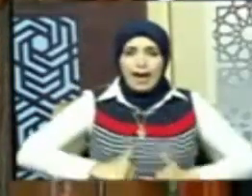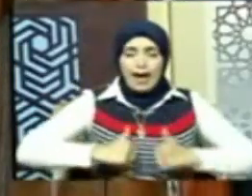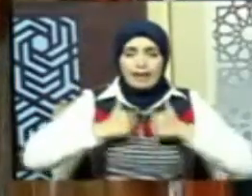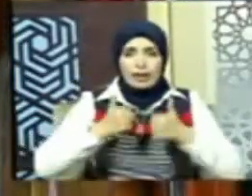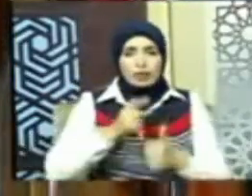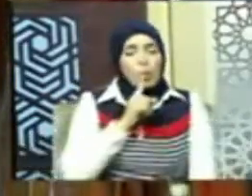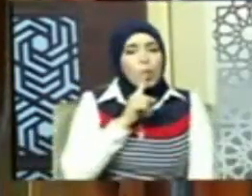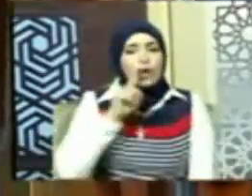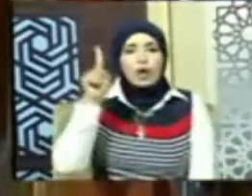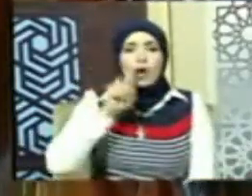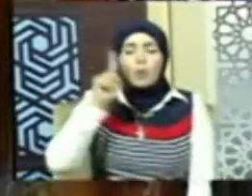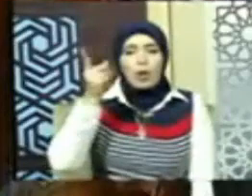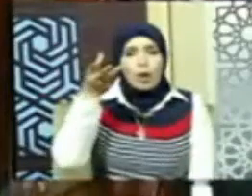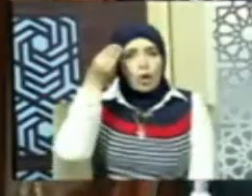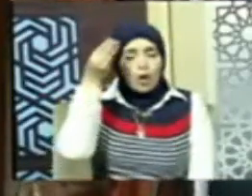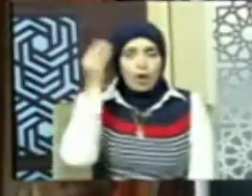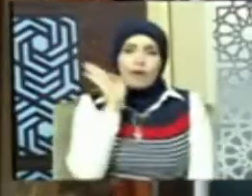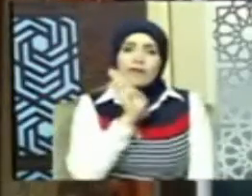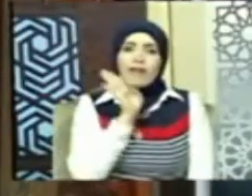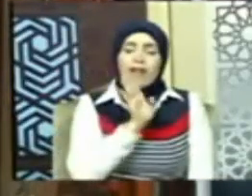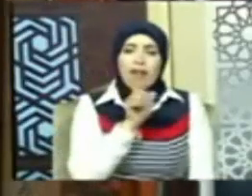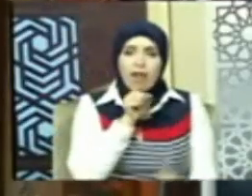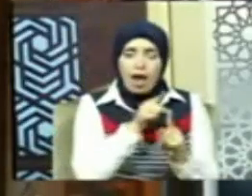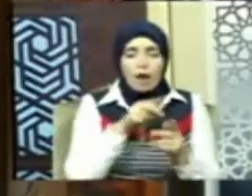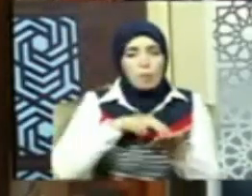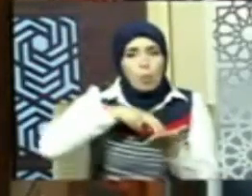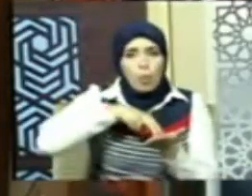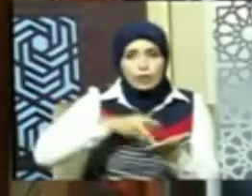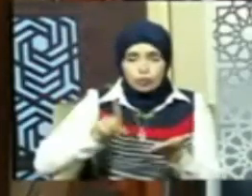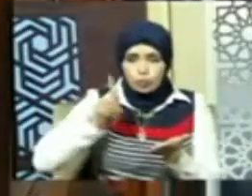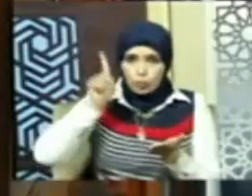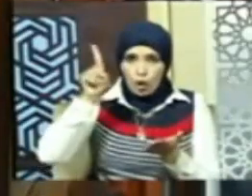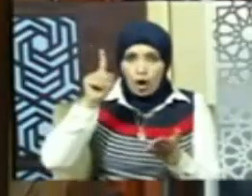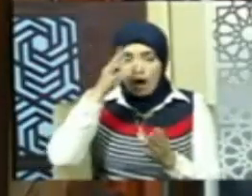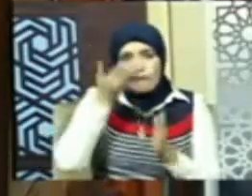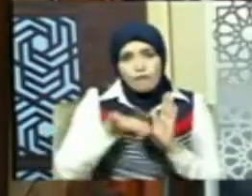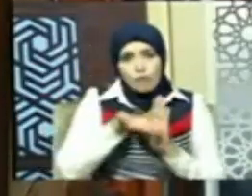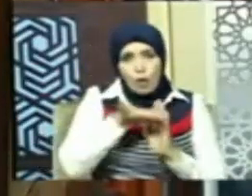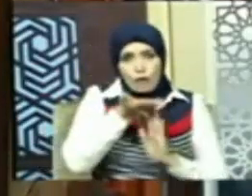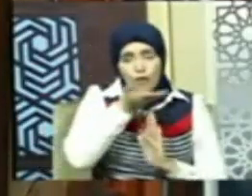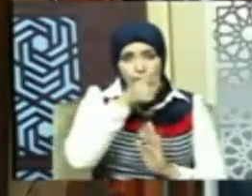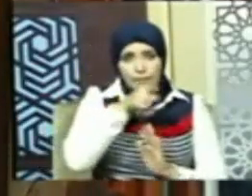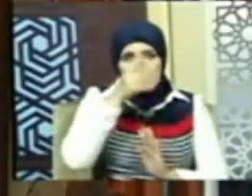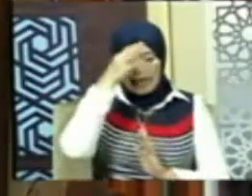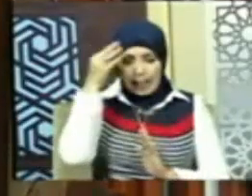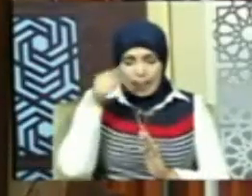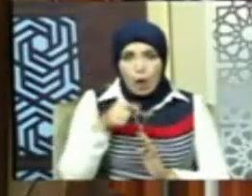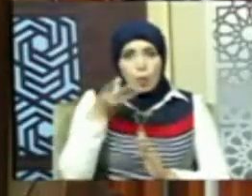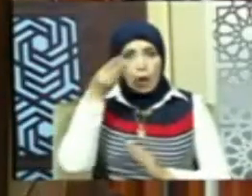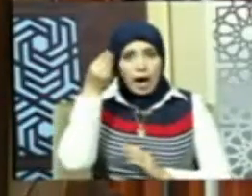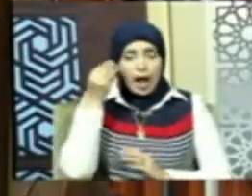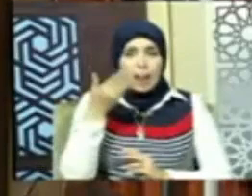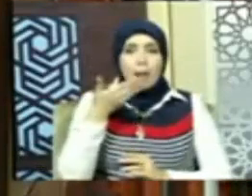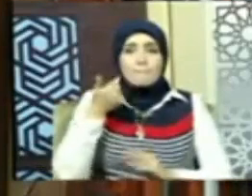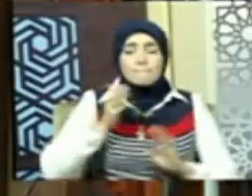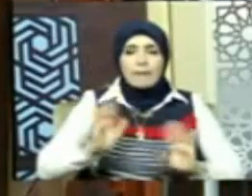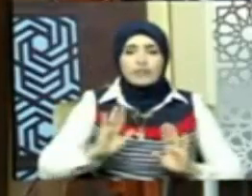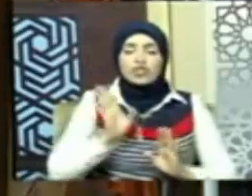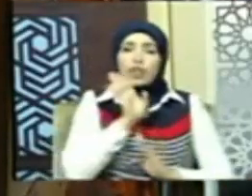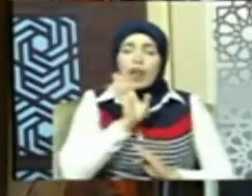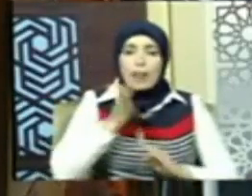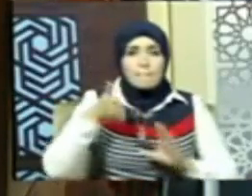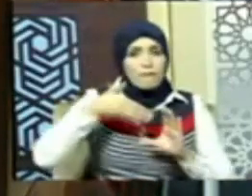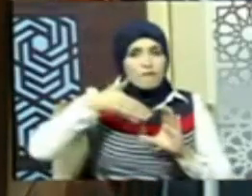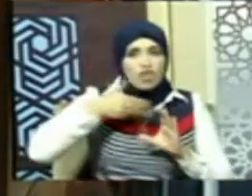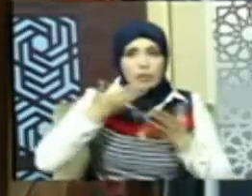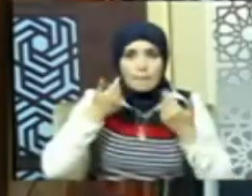والله بالعلم والتقى إذا لم يكون لا اعتبار لذاته. ثم